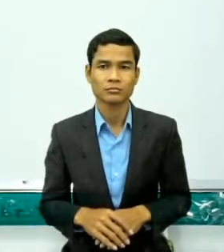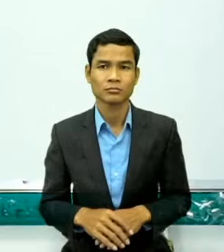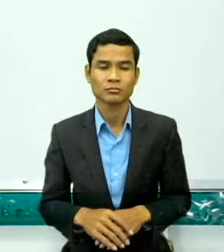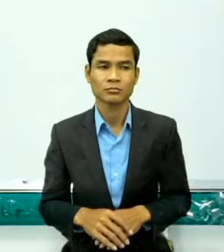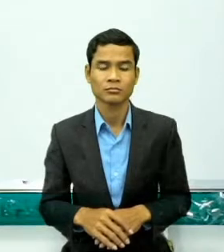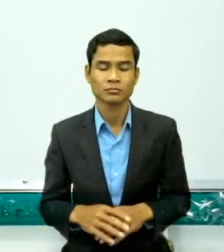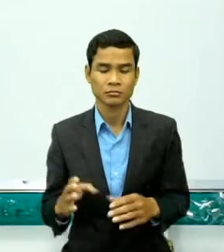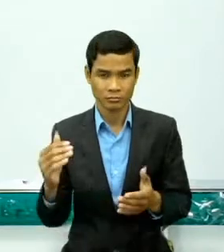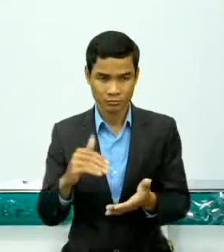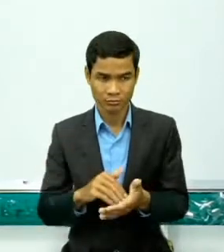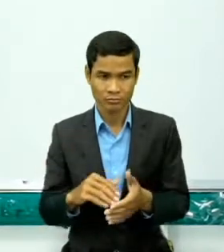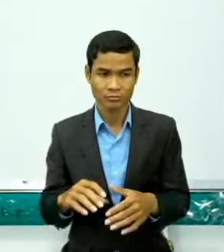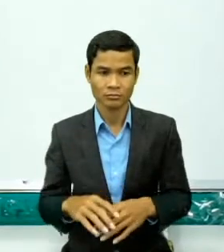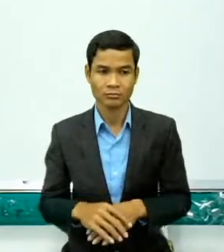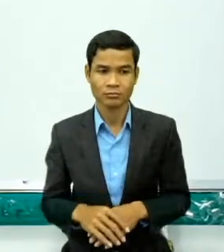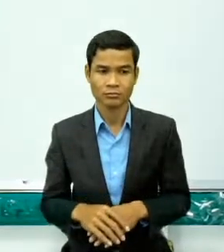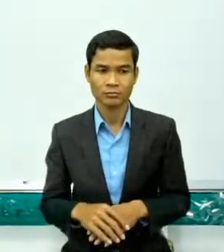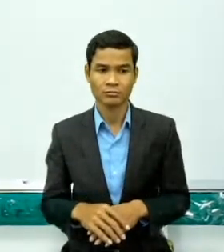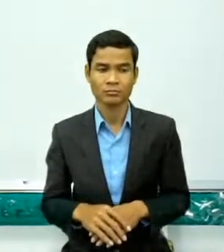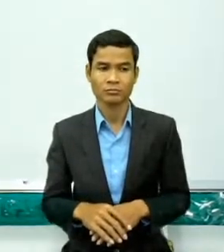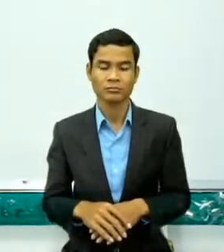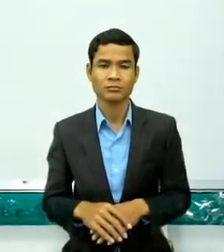ចាម្ដងទៀតកូន